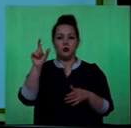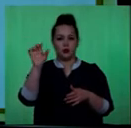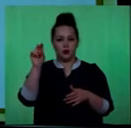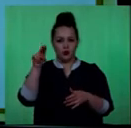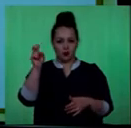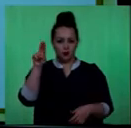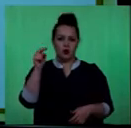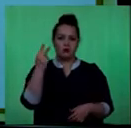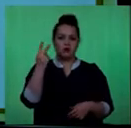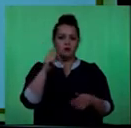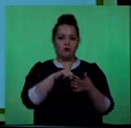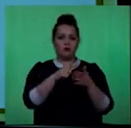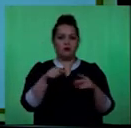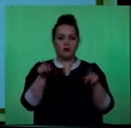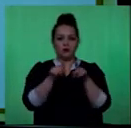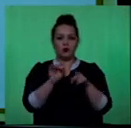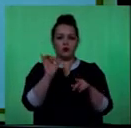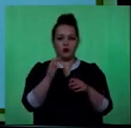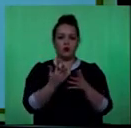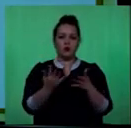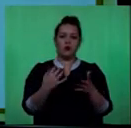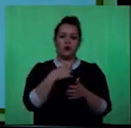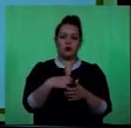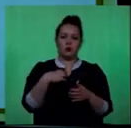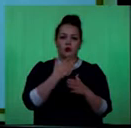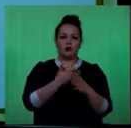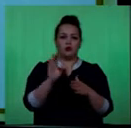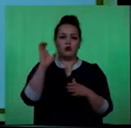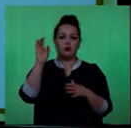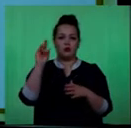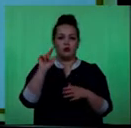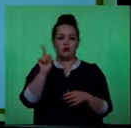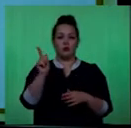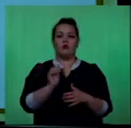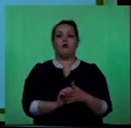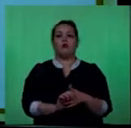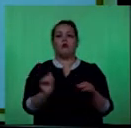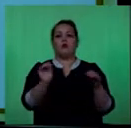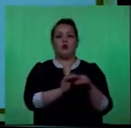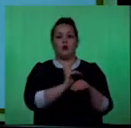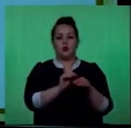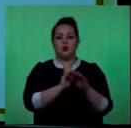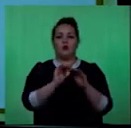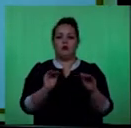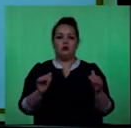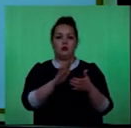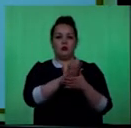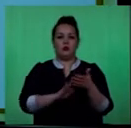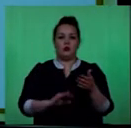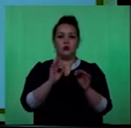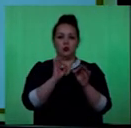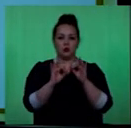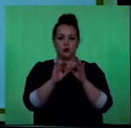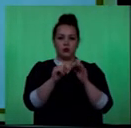однокоренных слова у которых общая часть снег молодцы ребята продолжим проверку